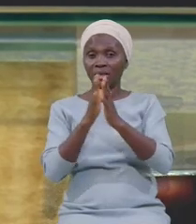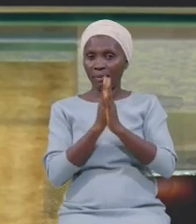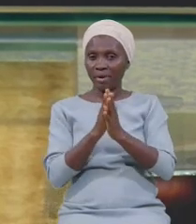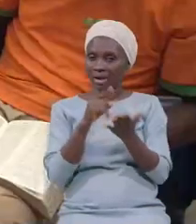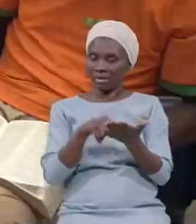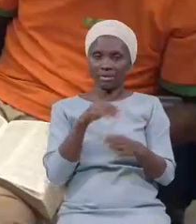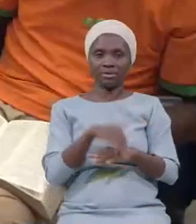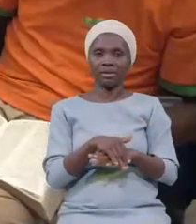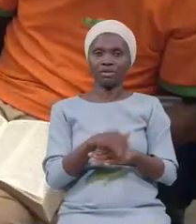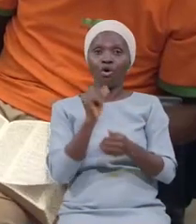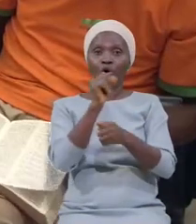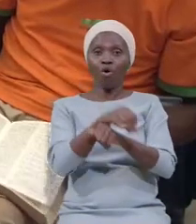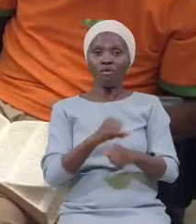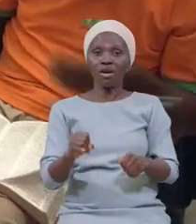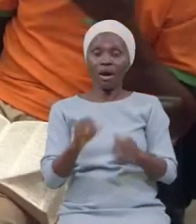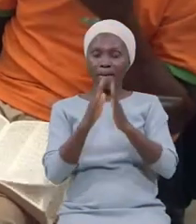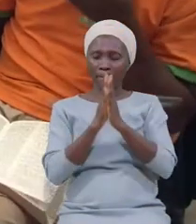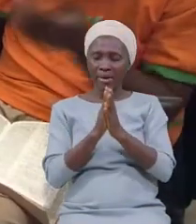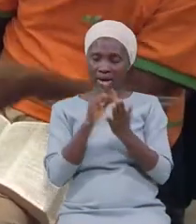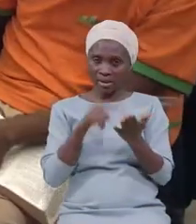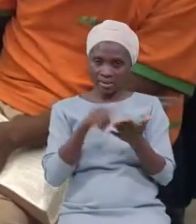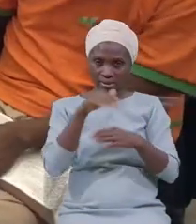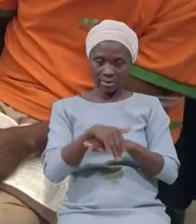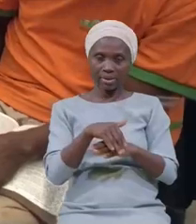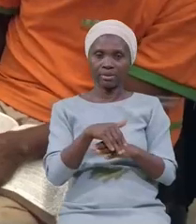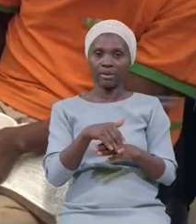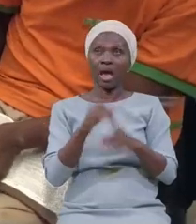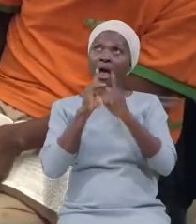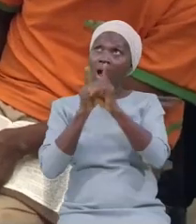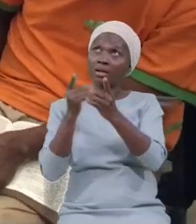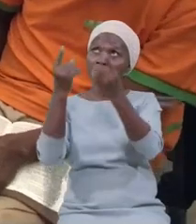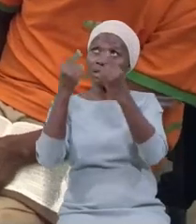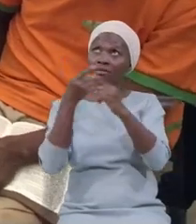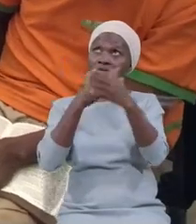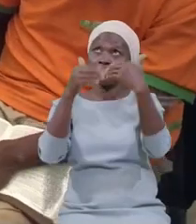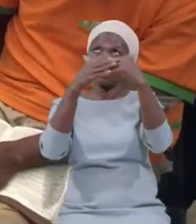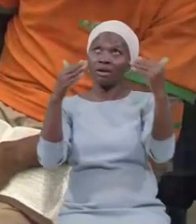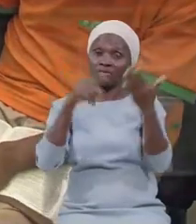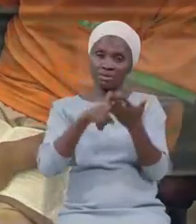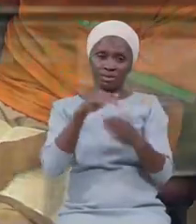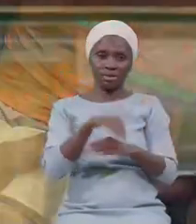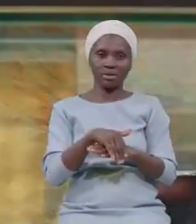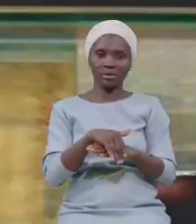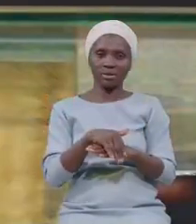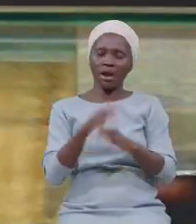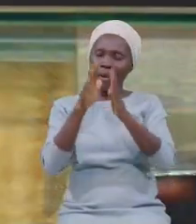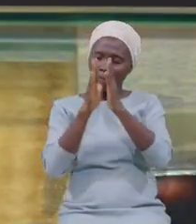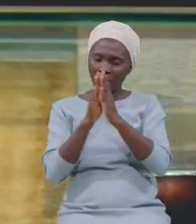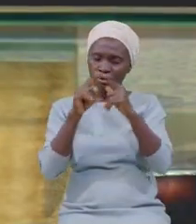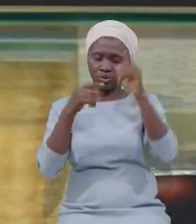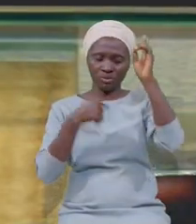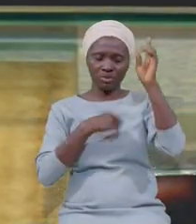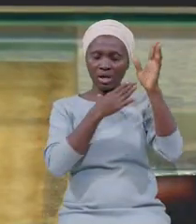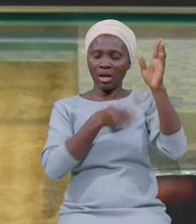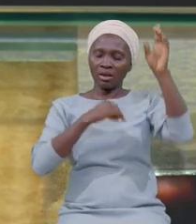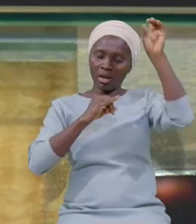La prière triomphante ce soir. Les réponses viendront du ciel ce soir. Invoque-moi et je te répondrai.